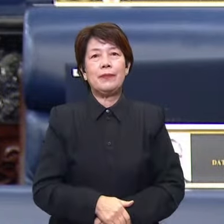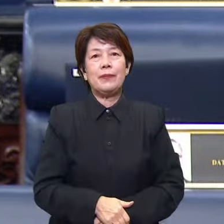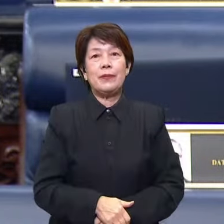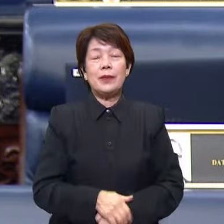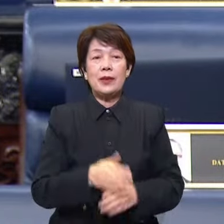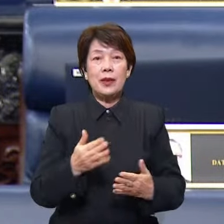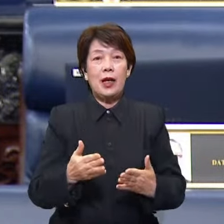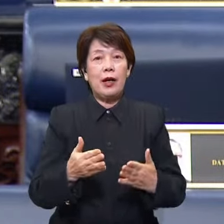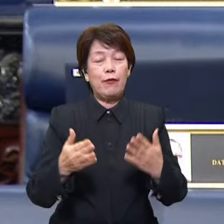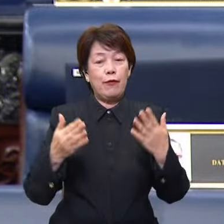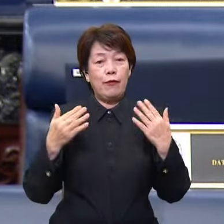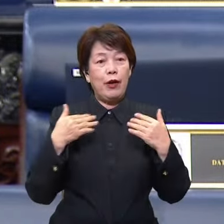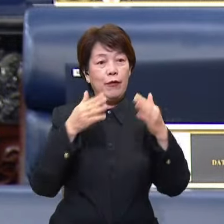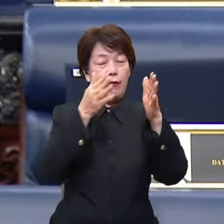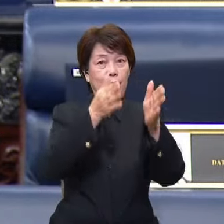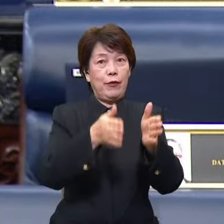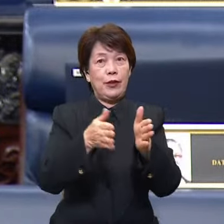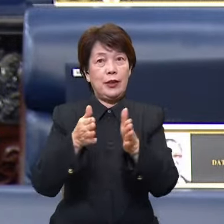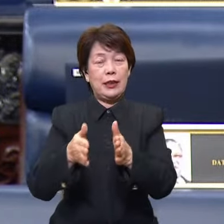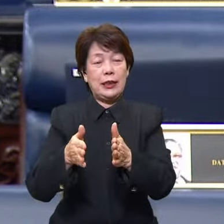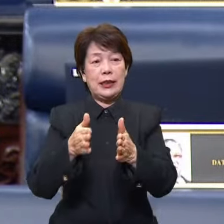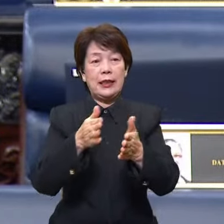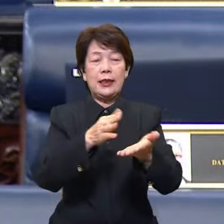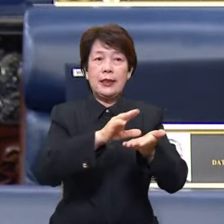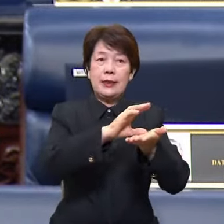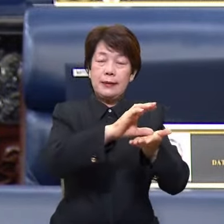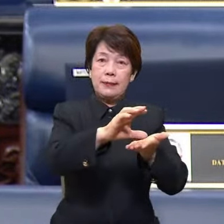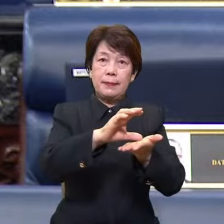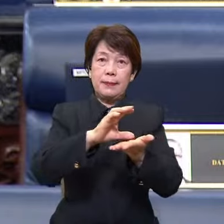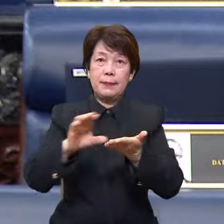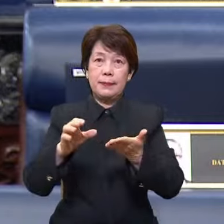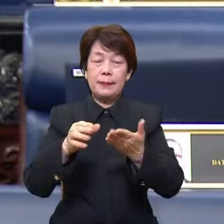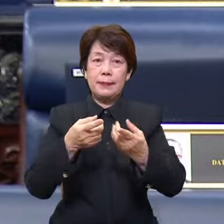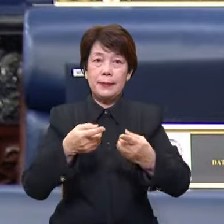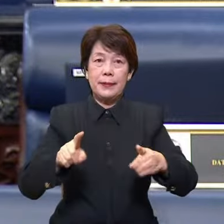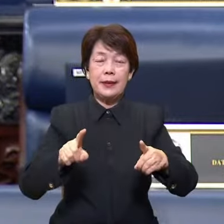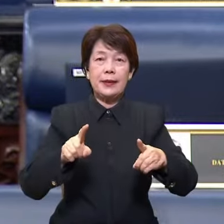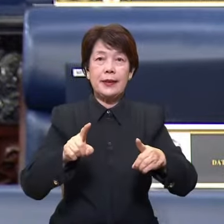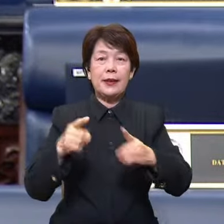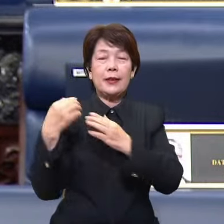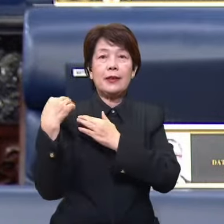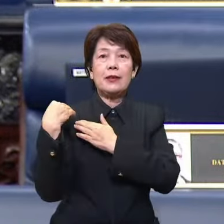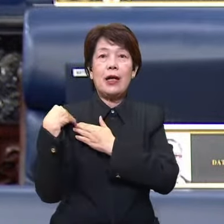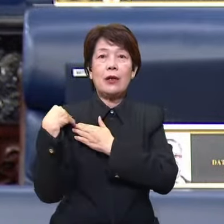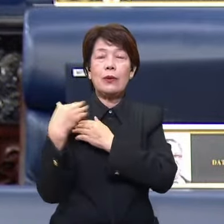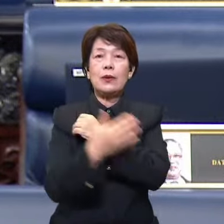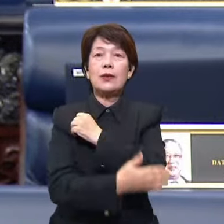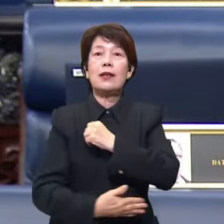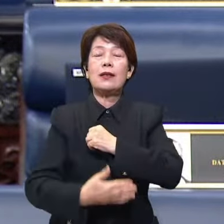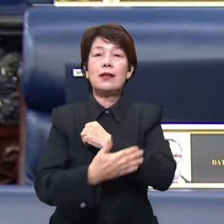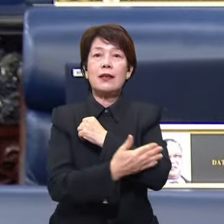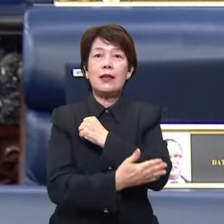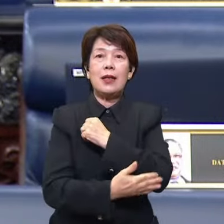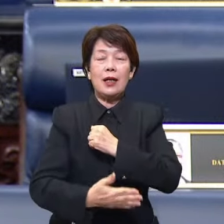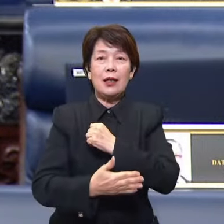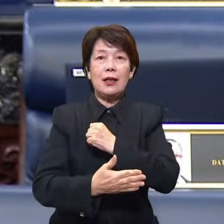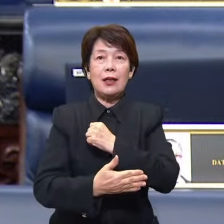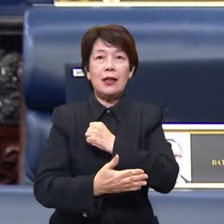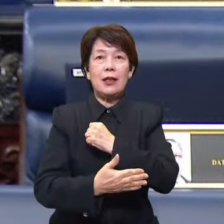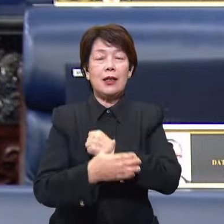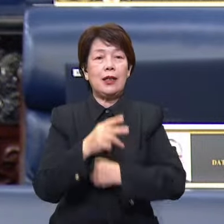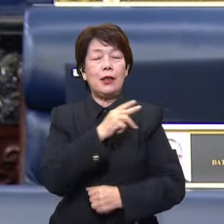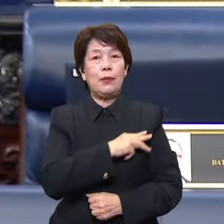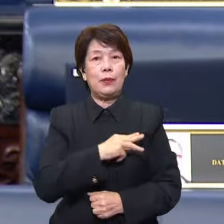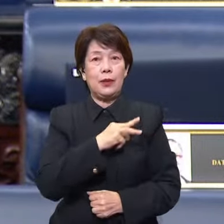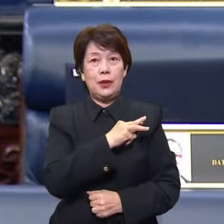kekangan fiskal ataupun fiskal deficit yang ditanggung oleh negara, maka saya sebutkan kepada Perdana Menteri, Menteri